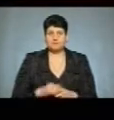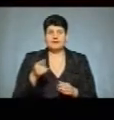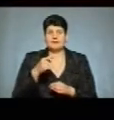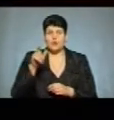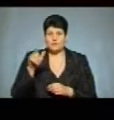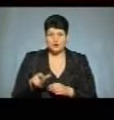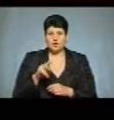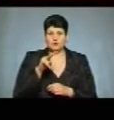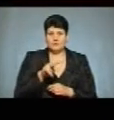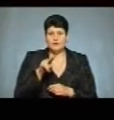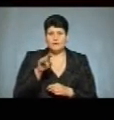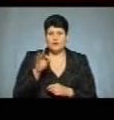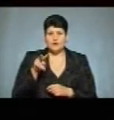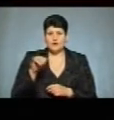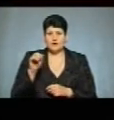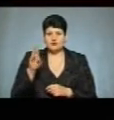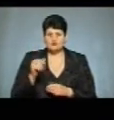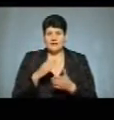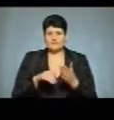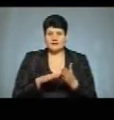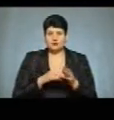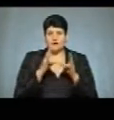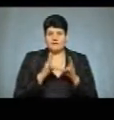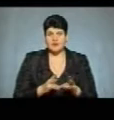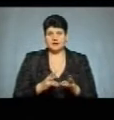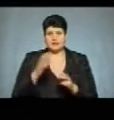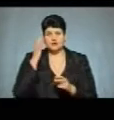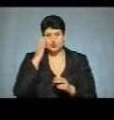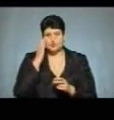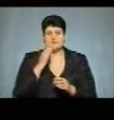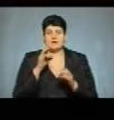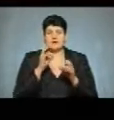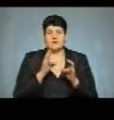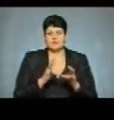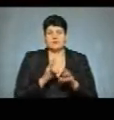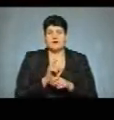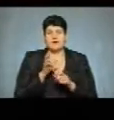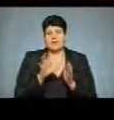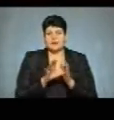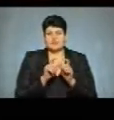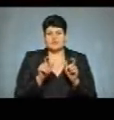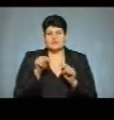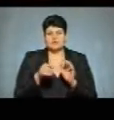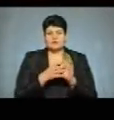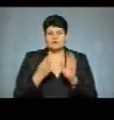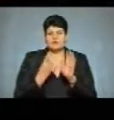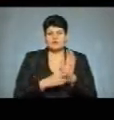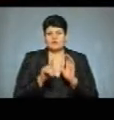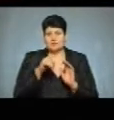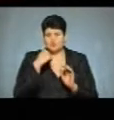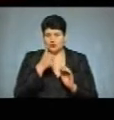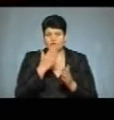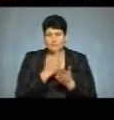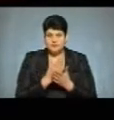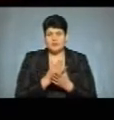Тернополянка Людмила Поліщук – ліквідатор аварії на Чорнобильській атомній електростанції. З 1991 року має статус особи